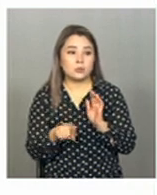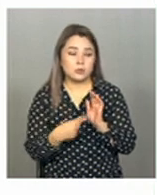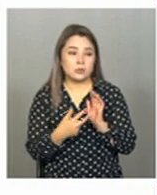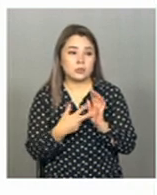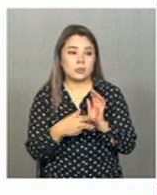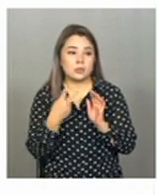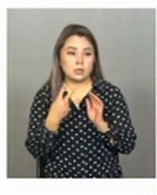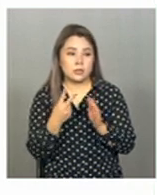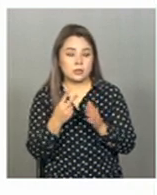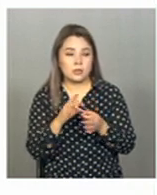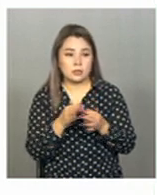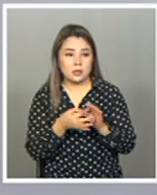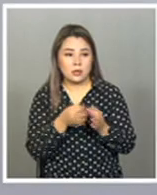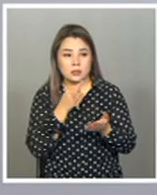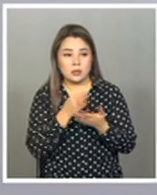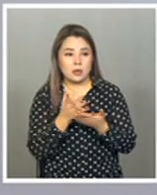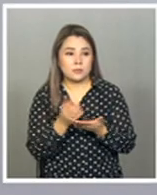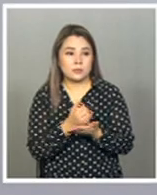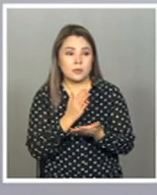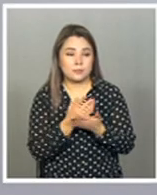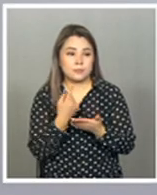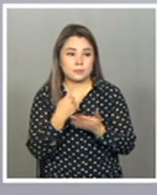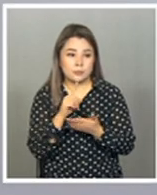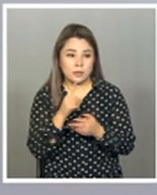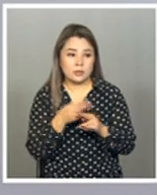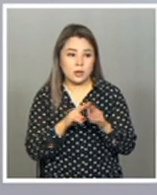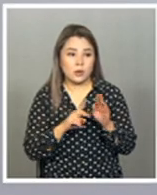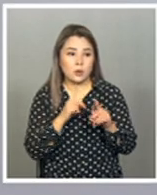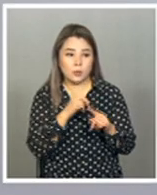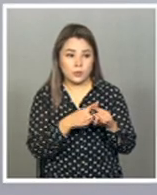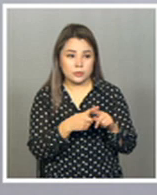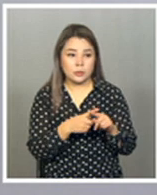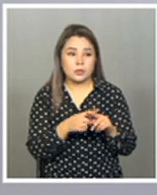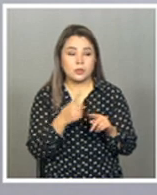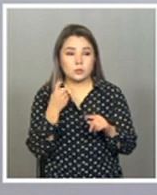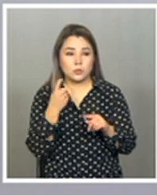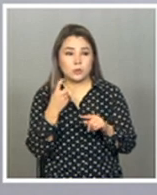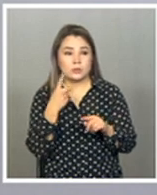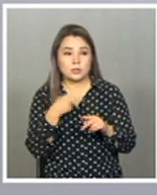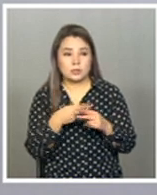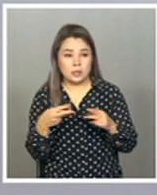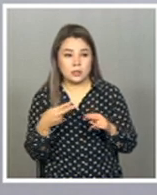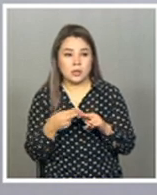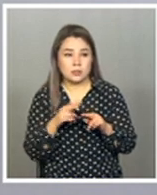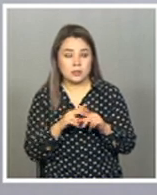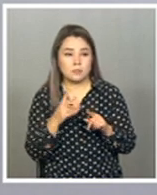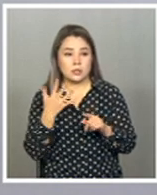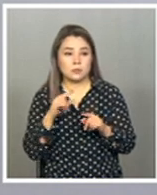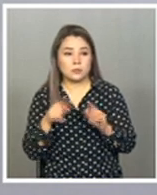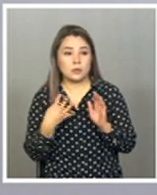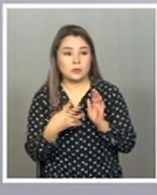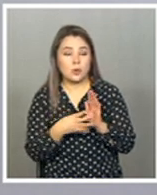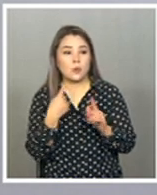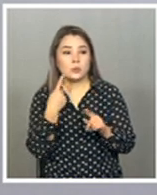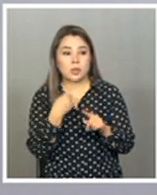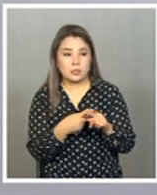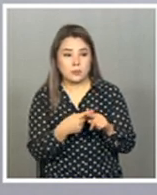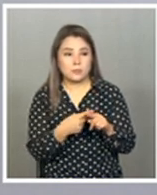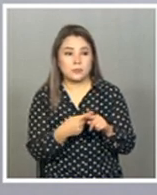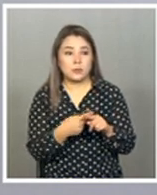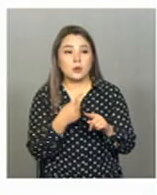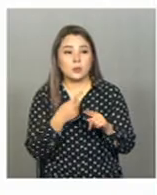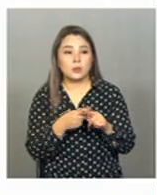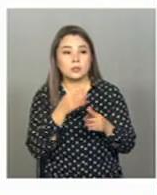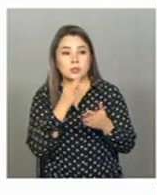6.182-нің қосындысын тапқан ыңғайлы болады. Бұл екі санның қосындысы 100-ге тең болады. Оған 5.19 қосқанда қосындының